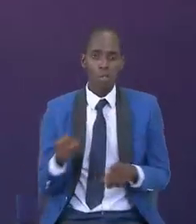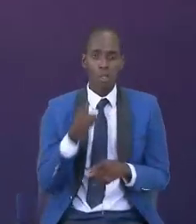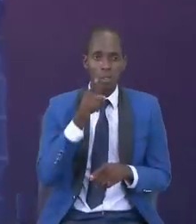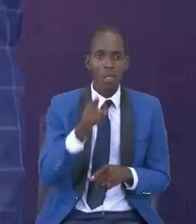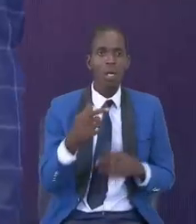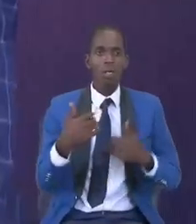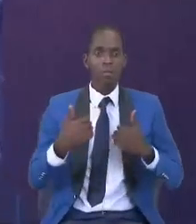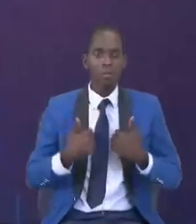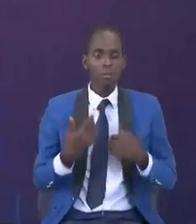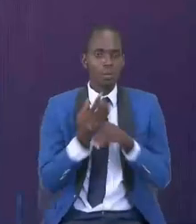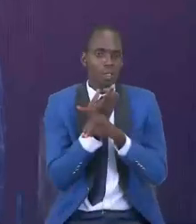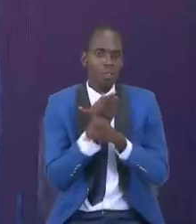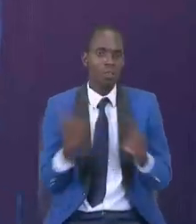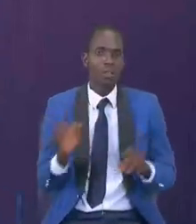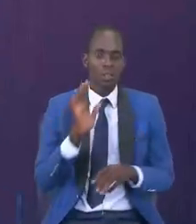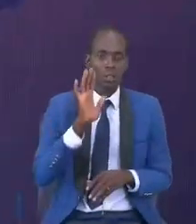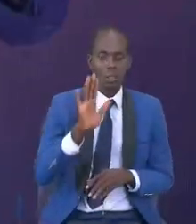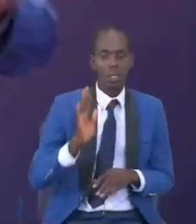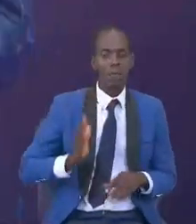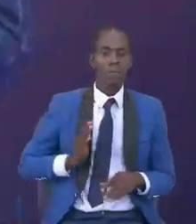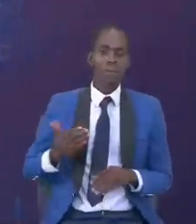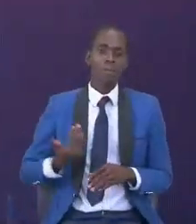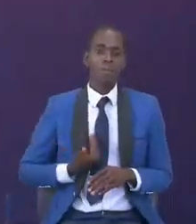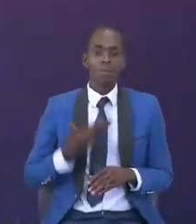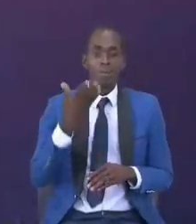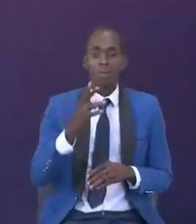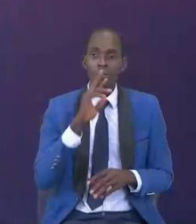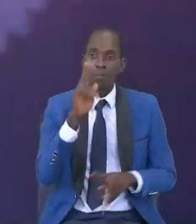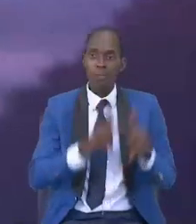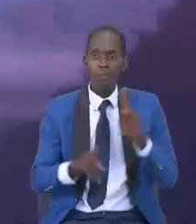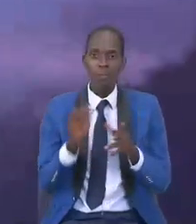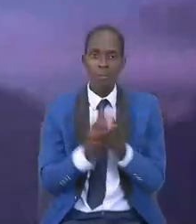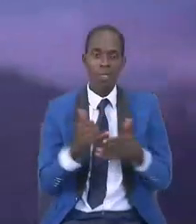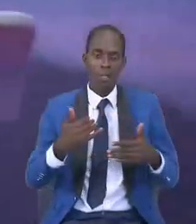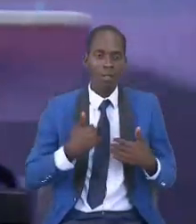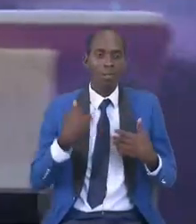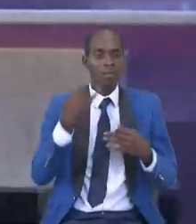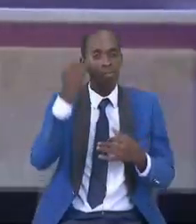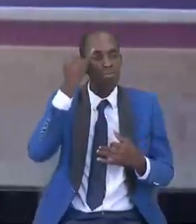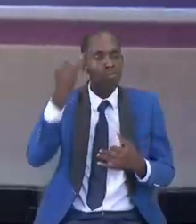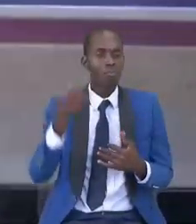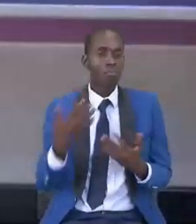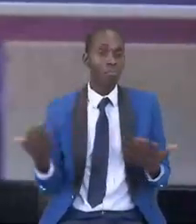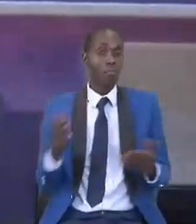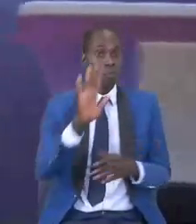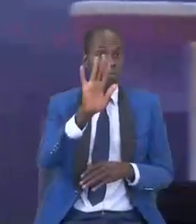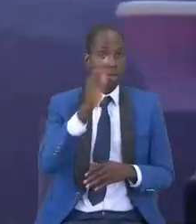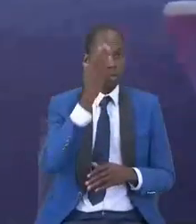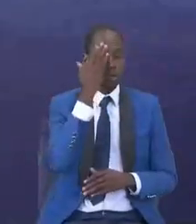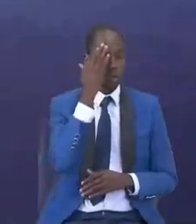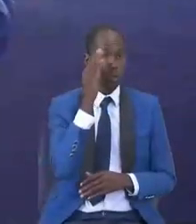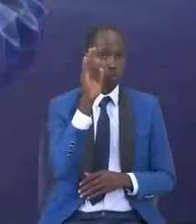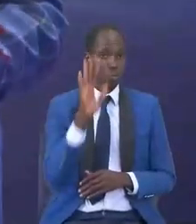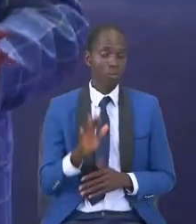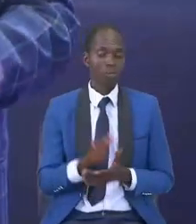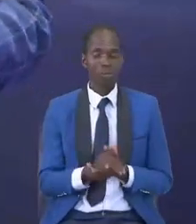tu sauveras ton âme. Il y a des gens qui ont l'idée, ils disent quoi,